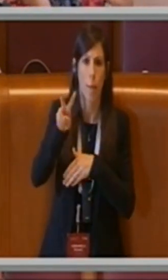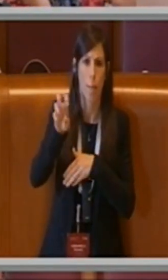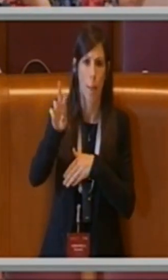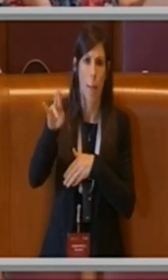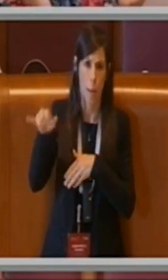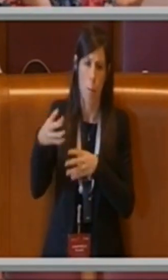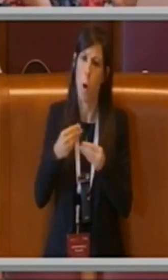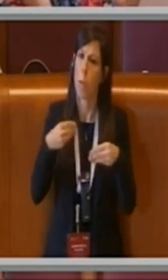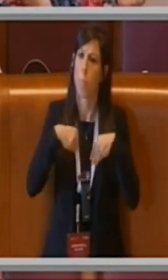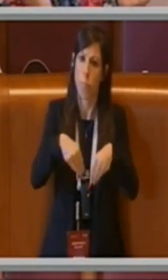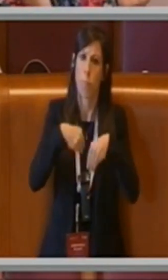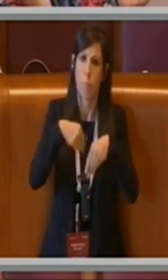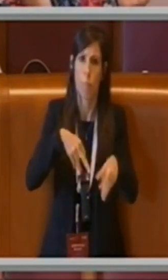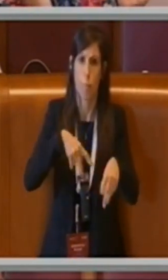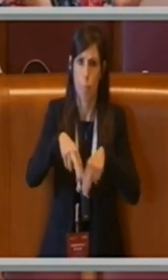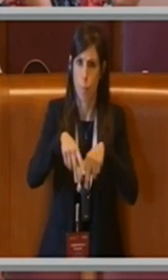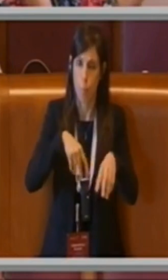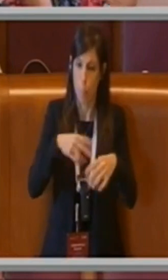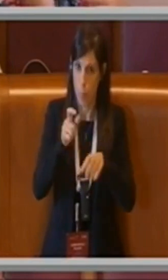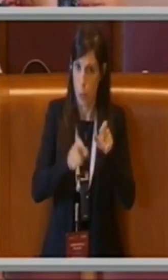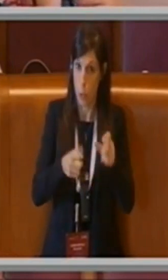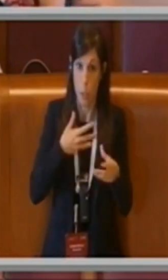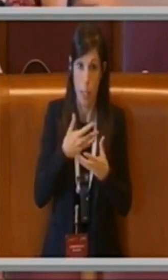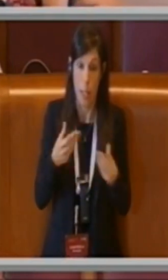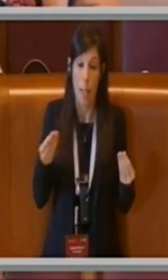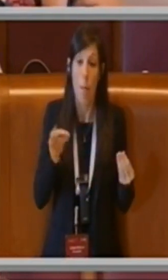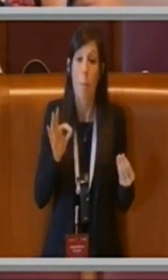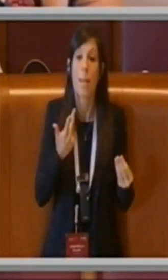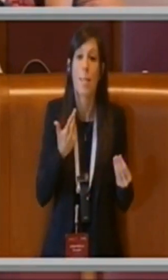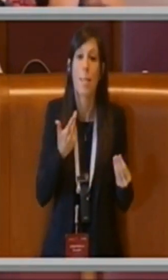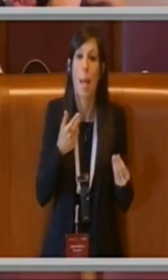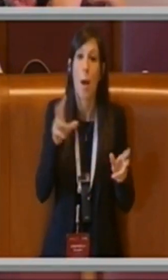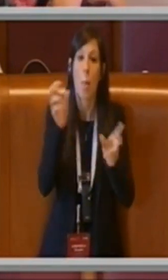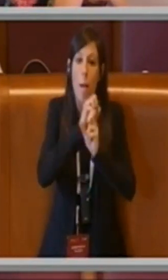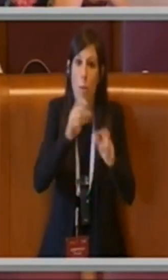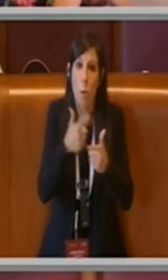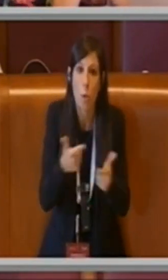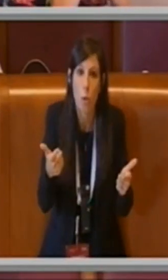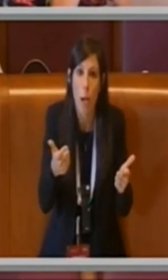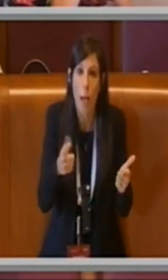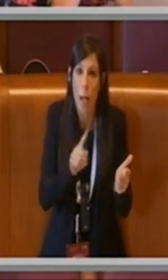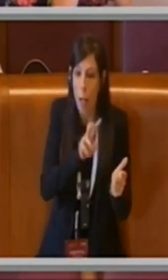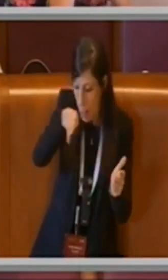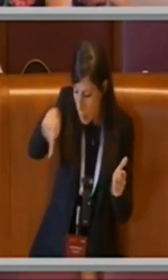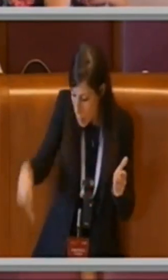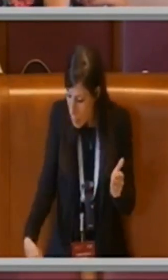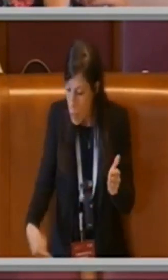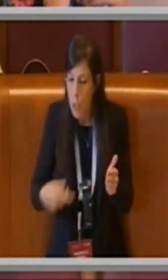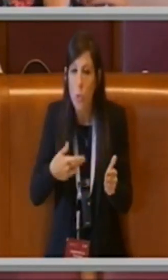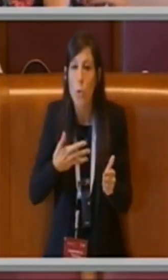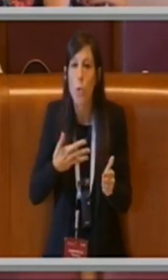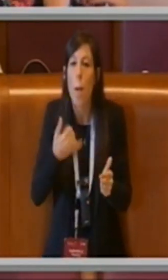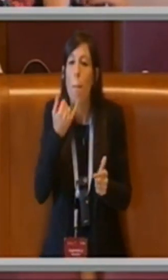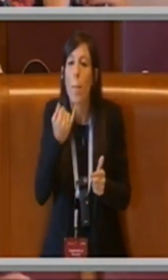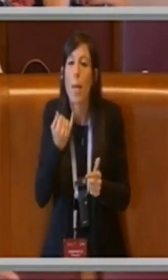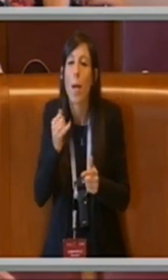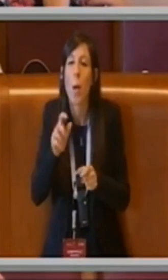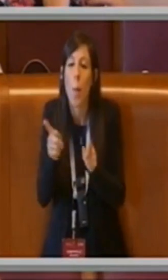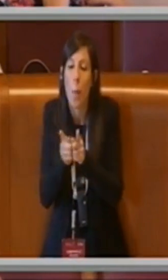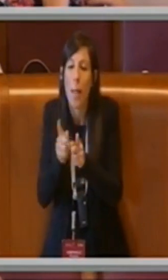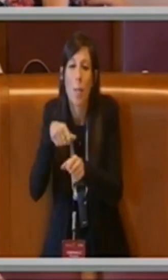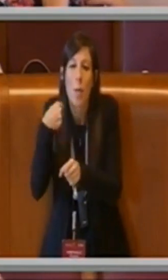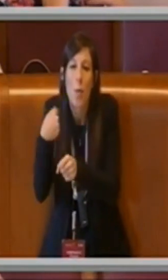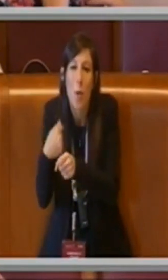diciamo, comunicato che lì sotto c'è un piccolo pezzo di storia, sicuramente le migliaia